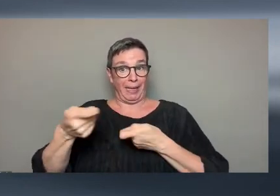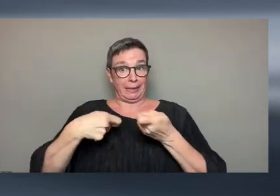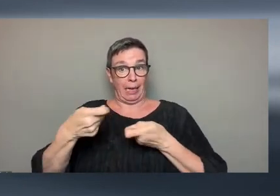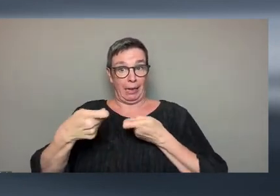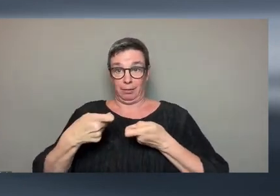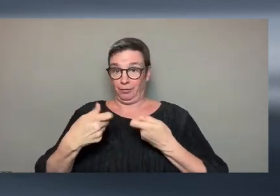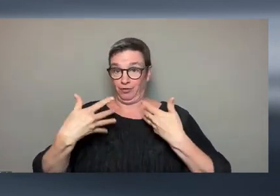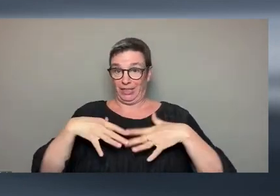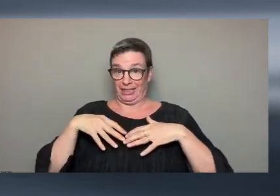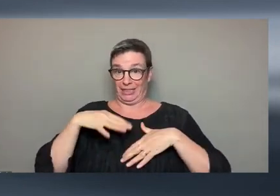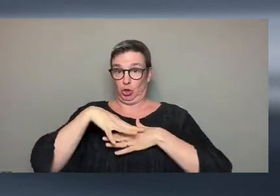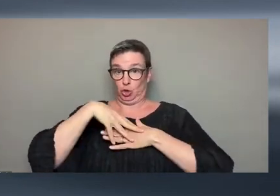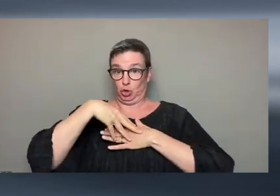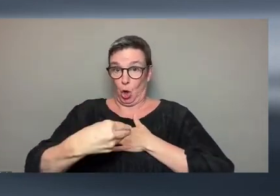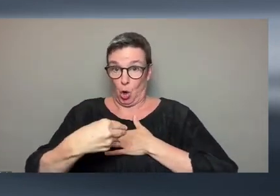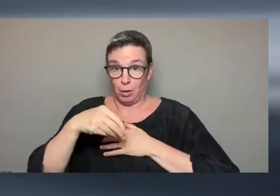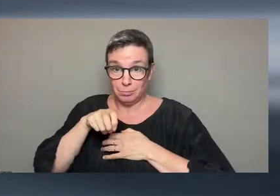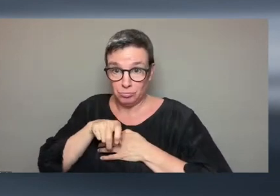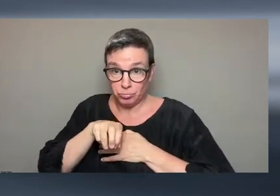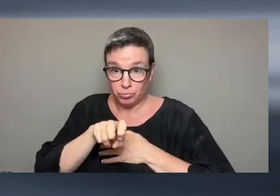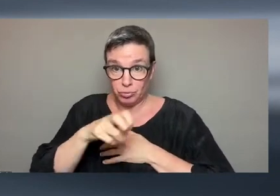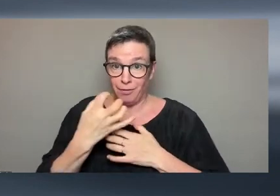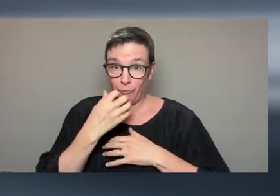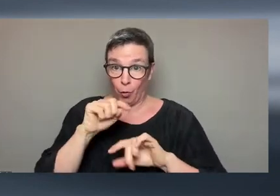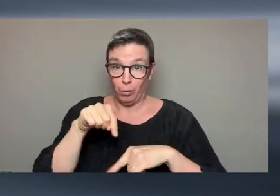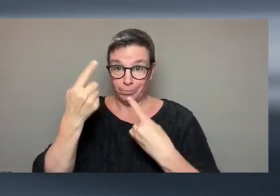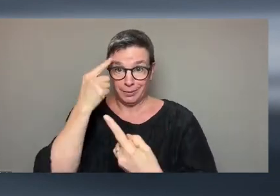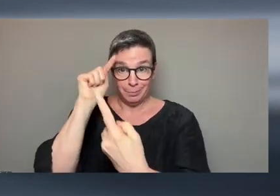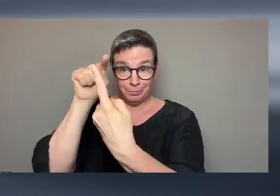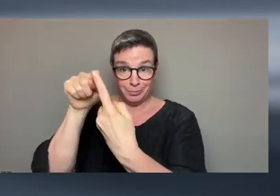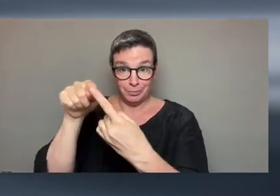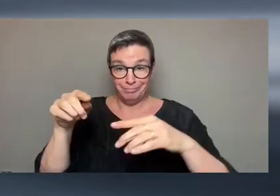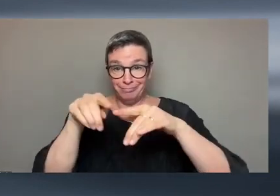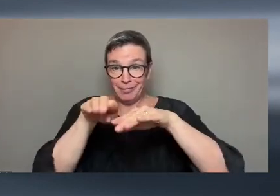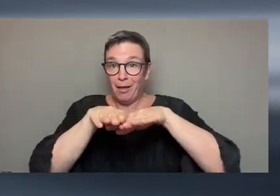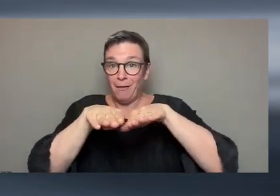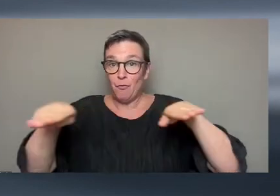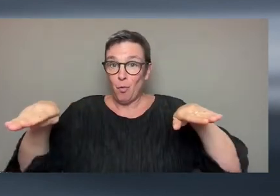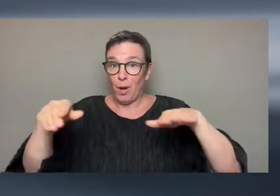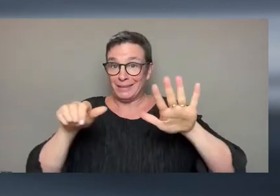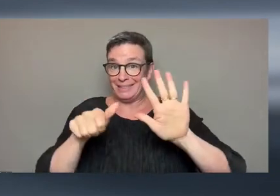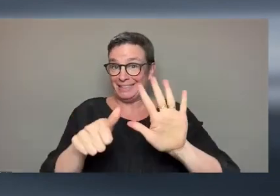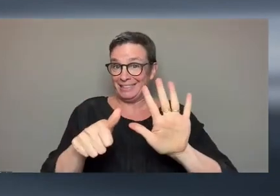et nous allons essayer d'aller sur la voie 6 qui se trouve quelque part là derrière.